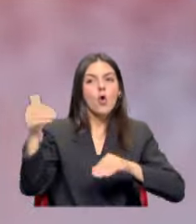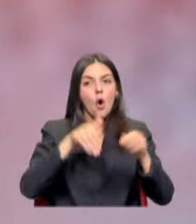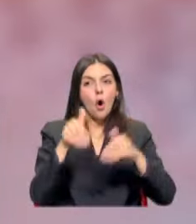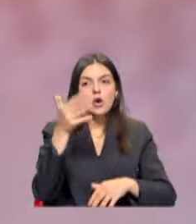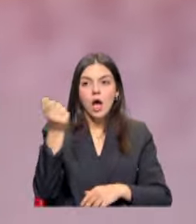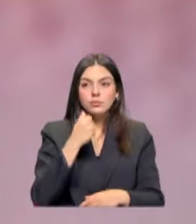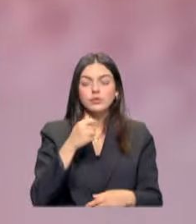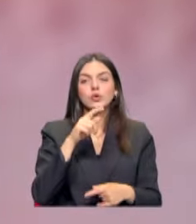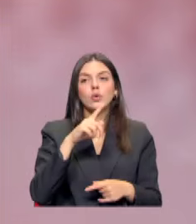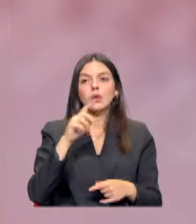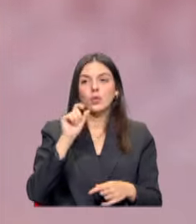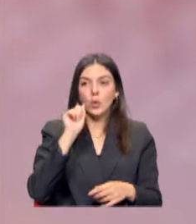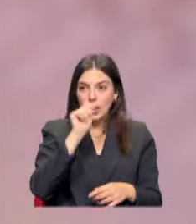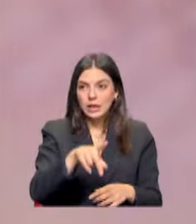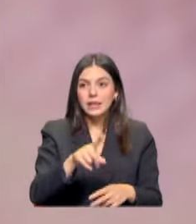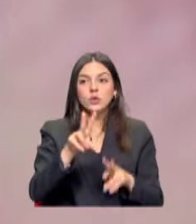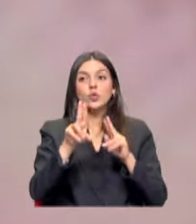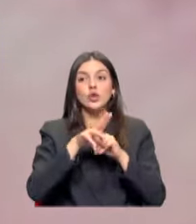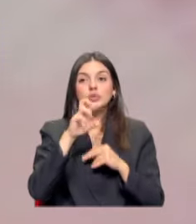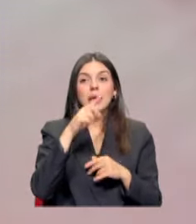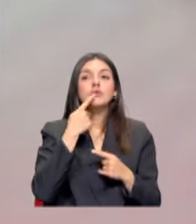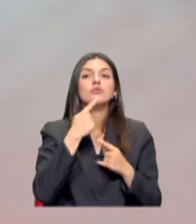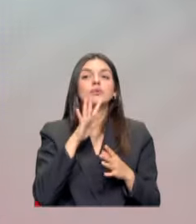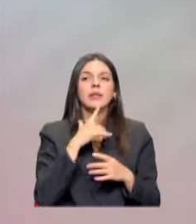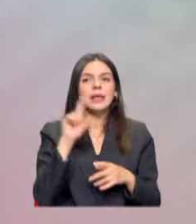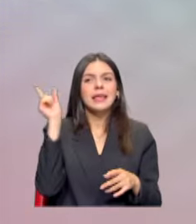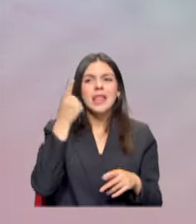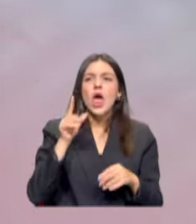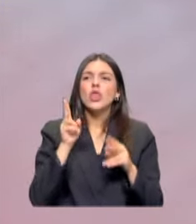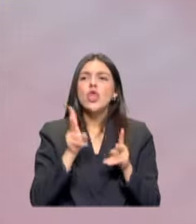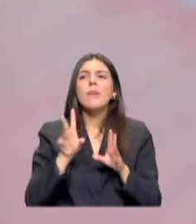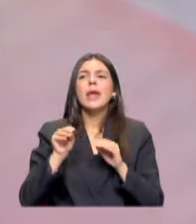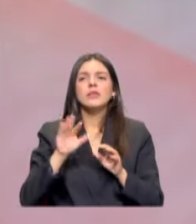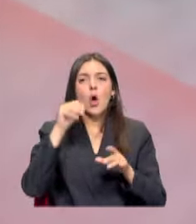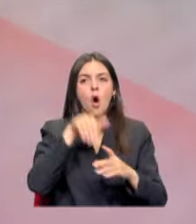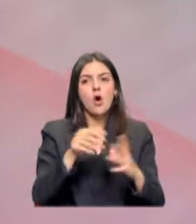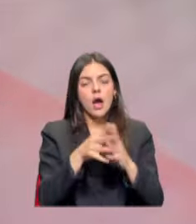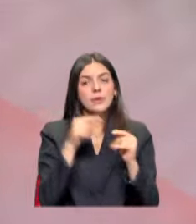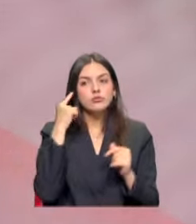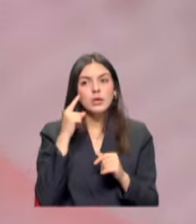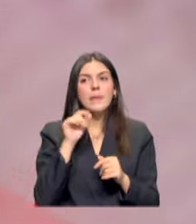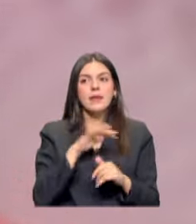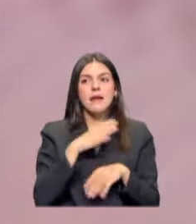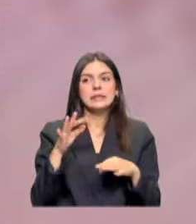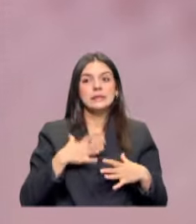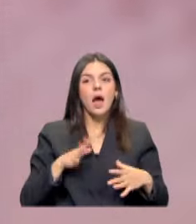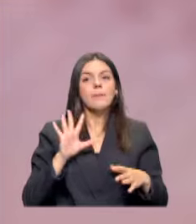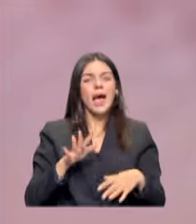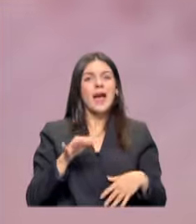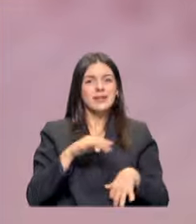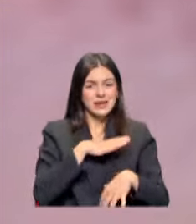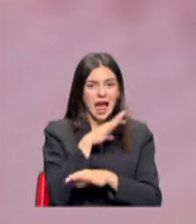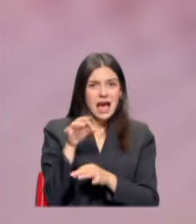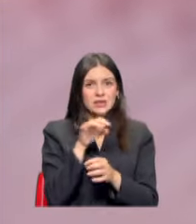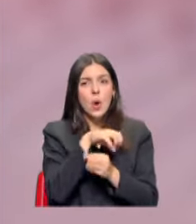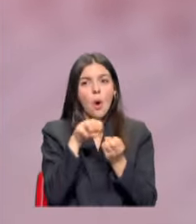konuşmayacak dedi. İktidarın normalleşmeden oy kaybettiğini düşünerek gerginlik istediğini ancak gerginlikten taraf